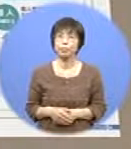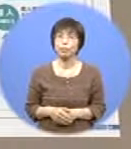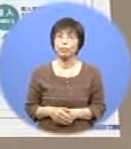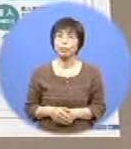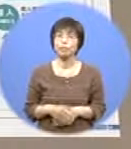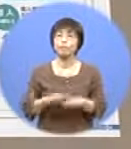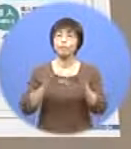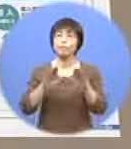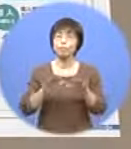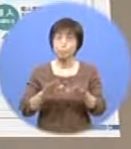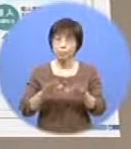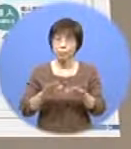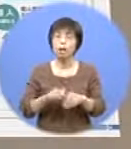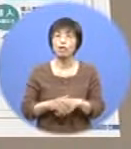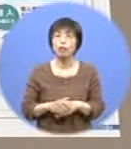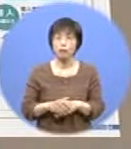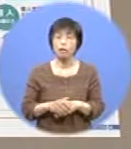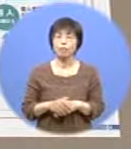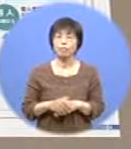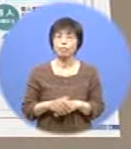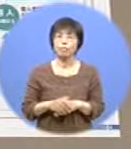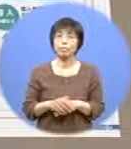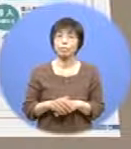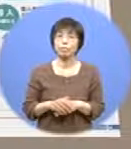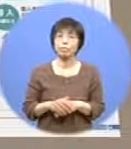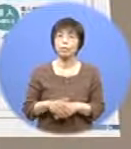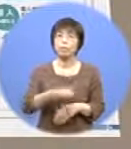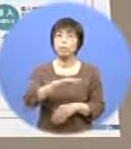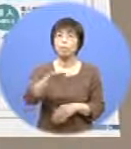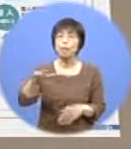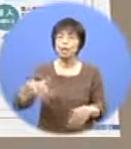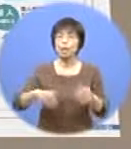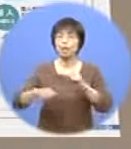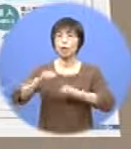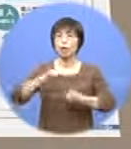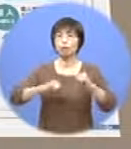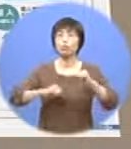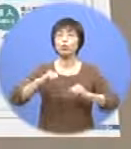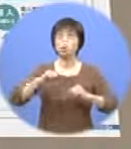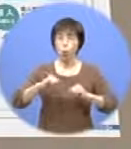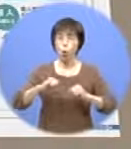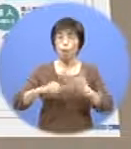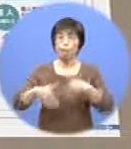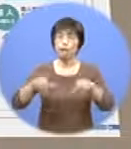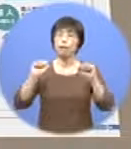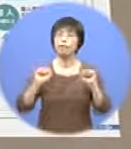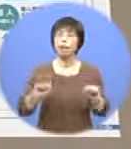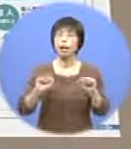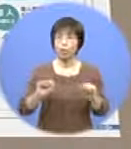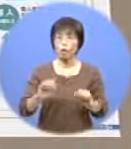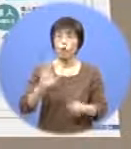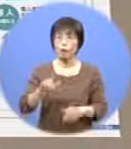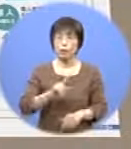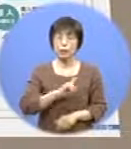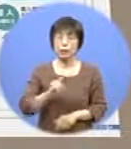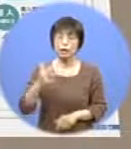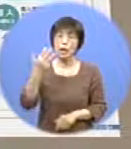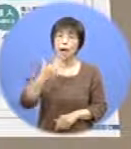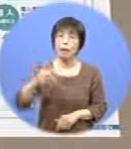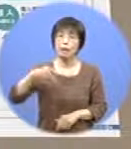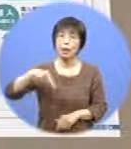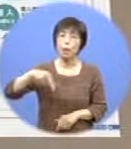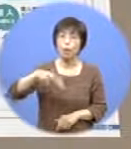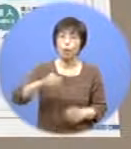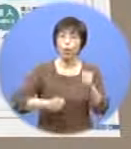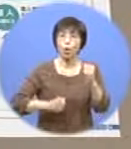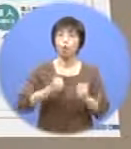今月号の特集は、県政最前線、みんなで運動、みんなで健康です。1日8000歩運動の実